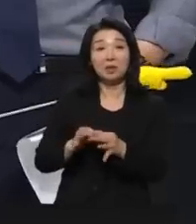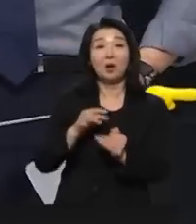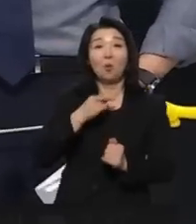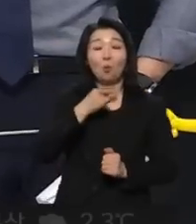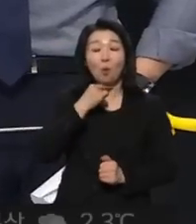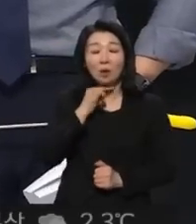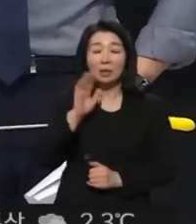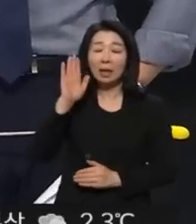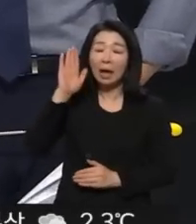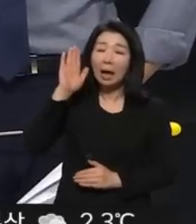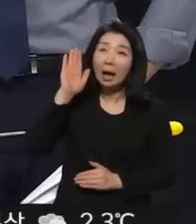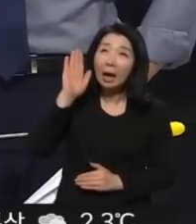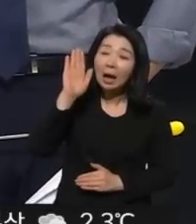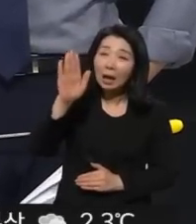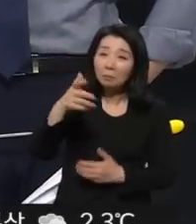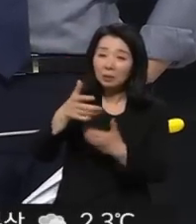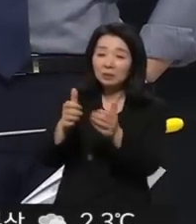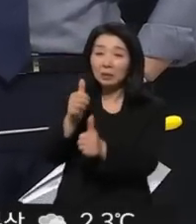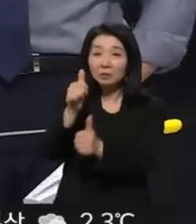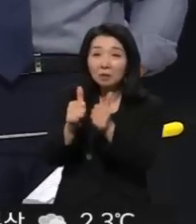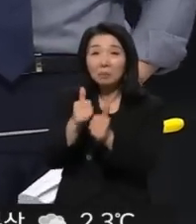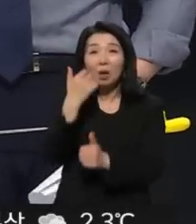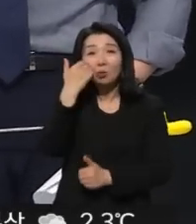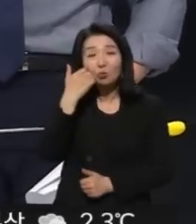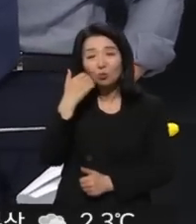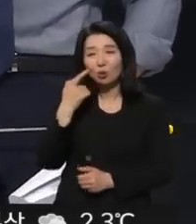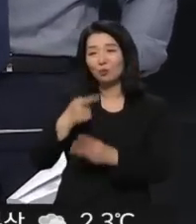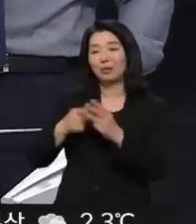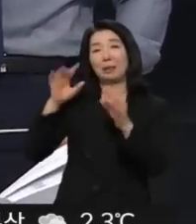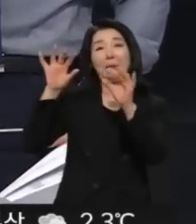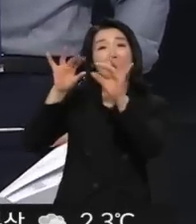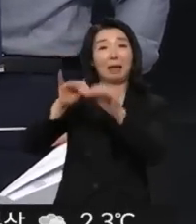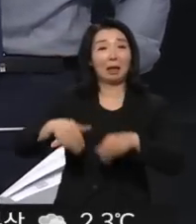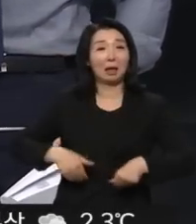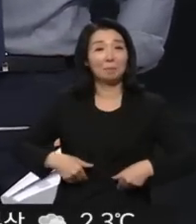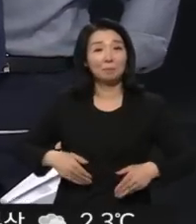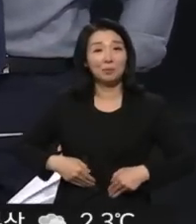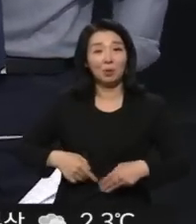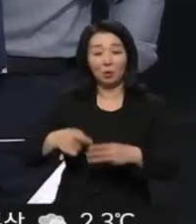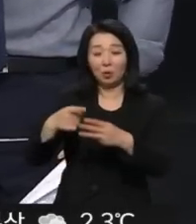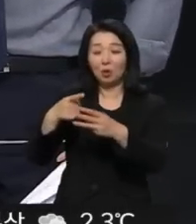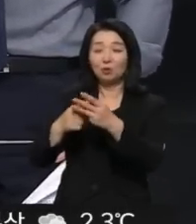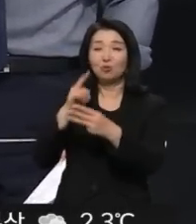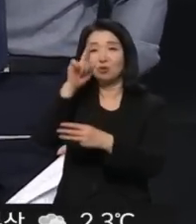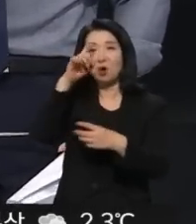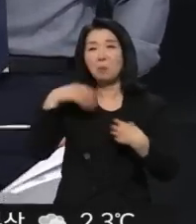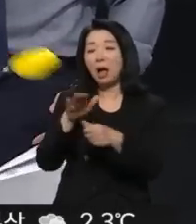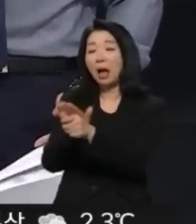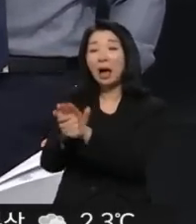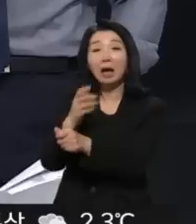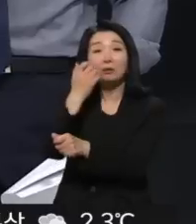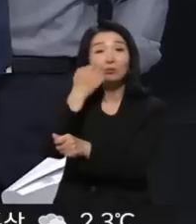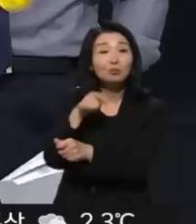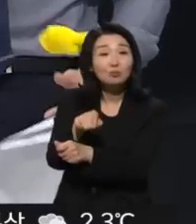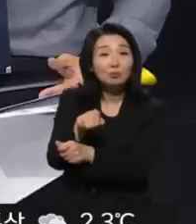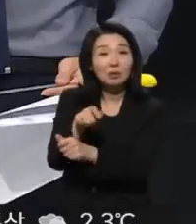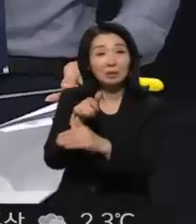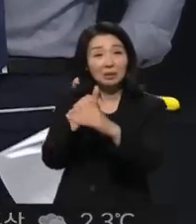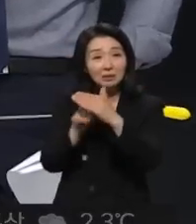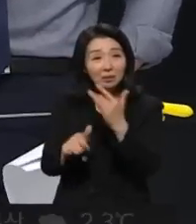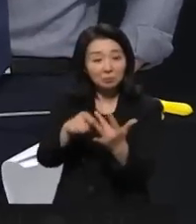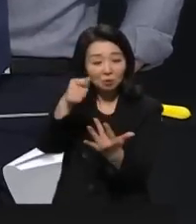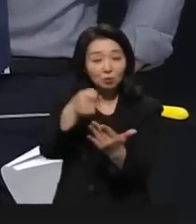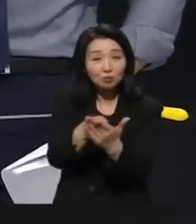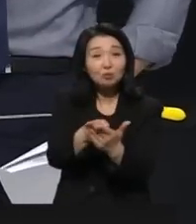차기 당대표 윤 대통령과 코드가 일치하고 윤석열 정부를 뒷받침해줄 수 있는 인사죠. 그런 당대표를